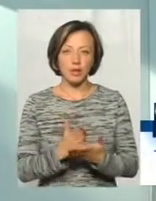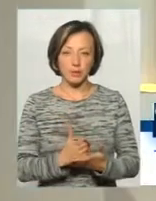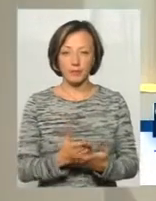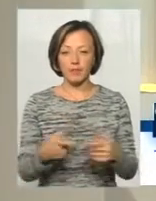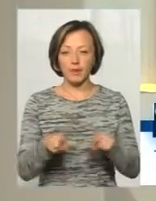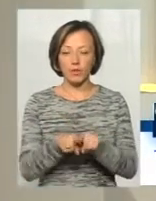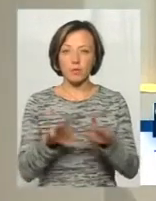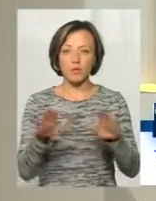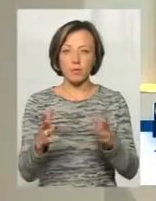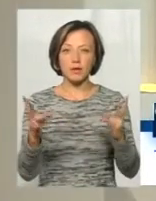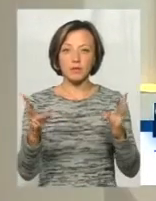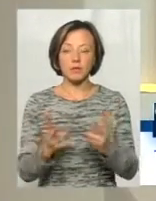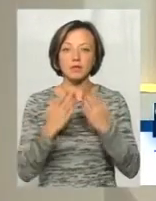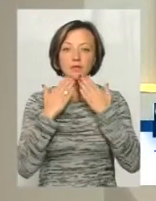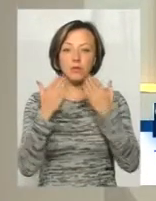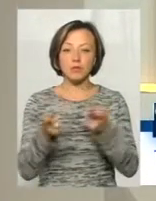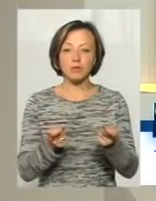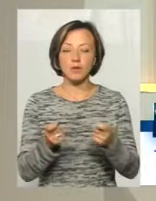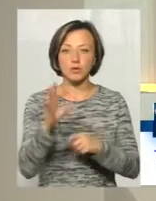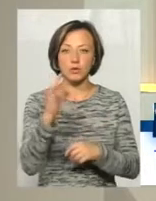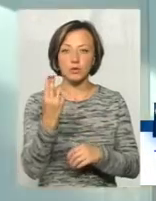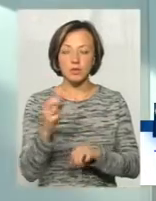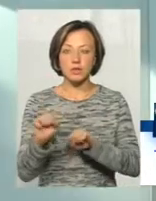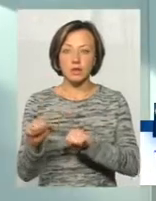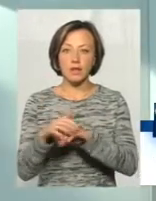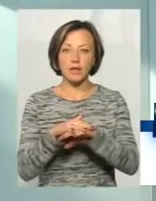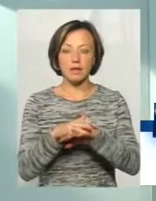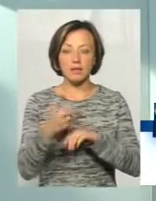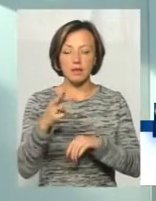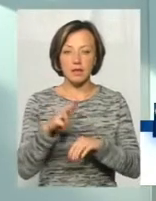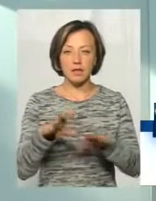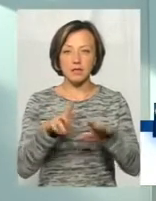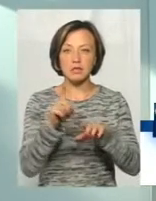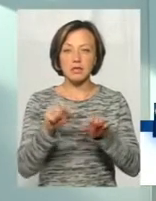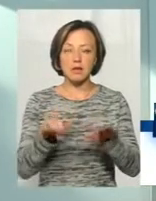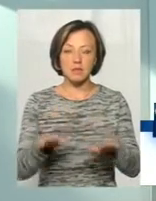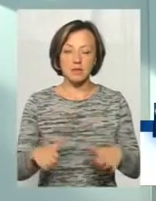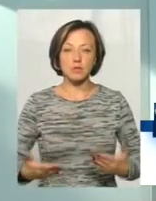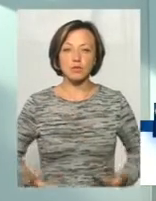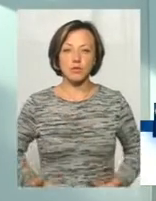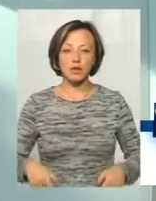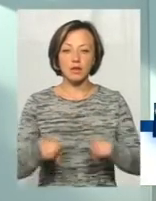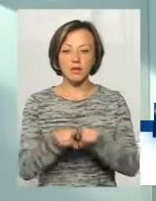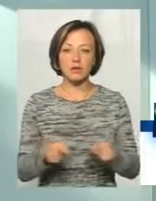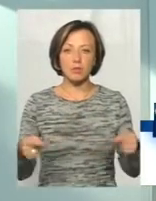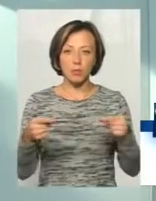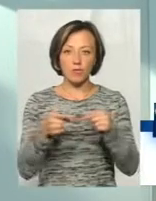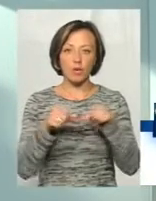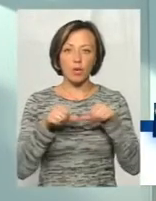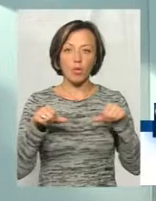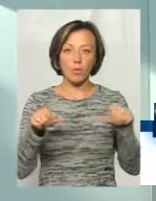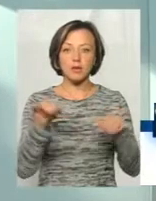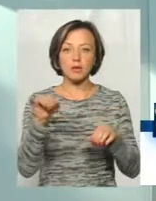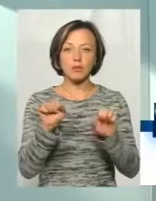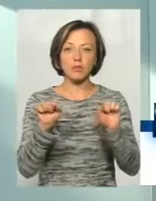такому випадку необхідно звертатися в управління соціального захисту населення за місцем проживання, а також працює відповідна комісія і може